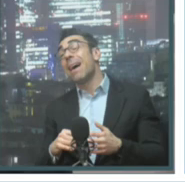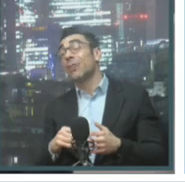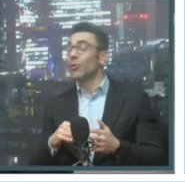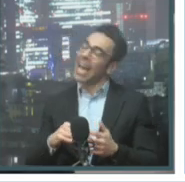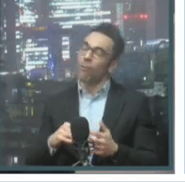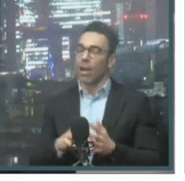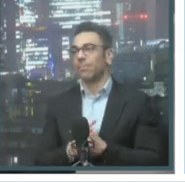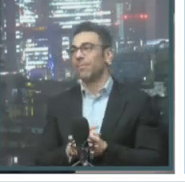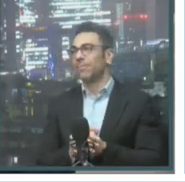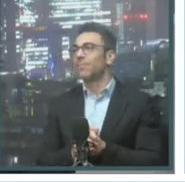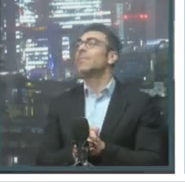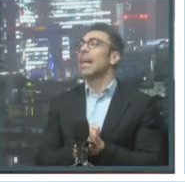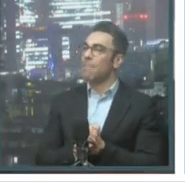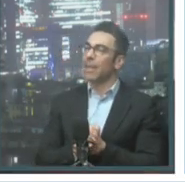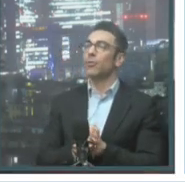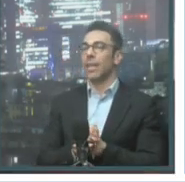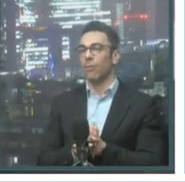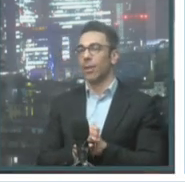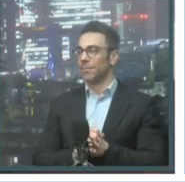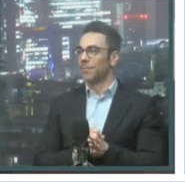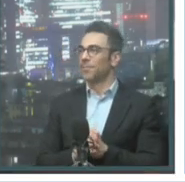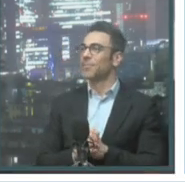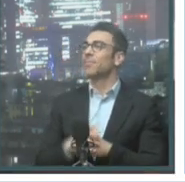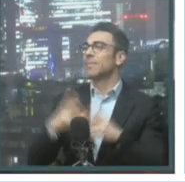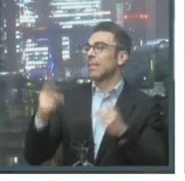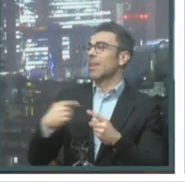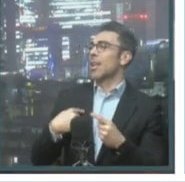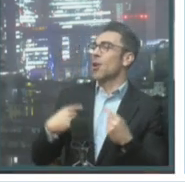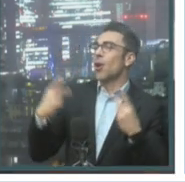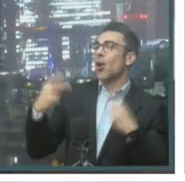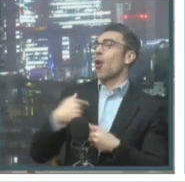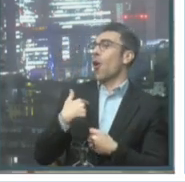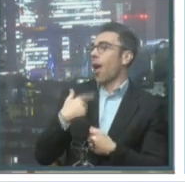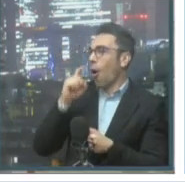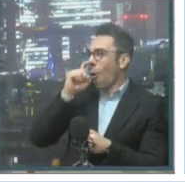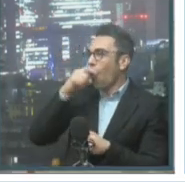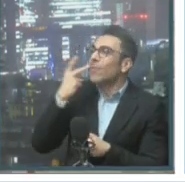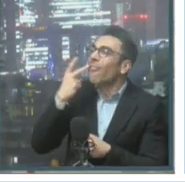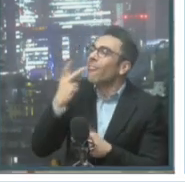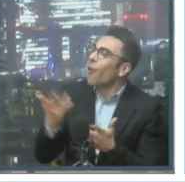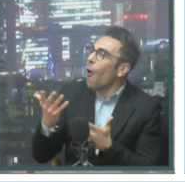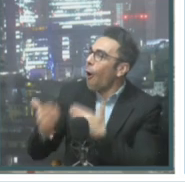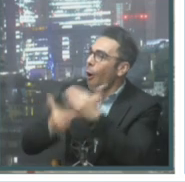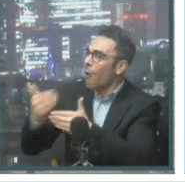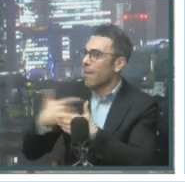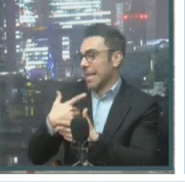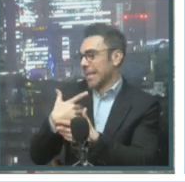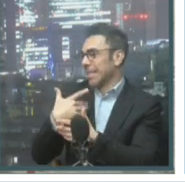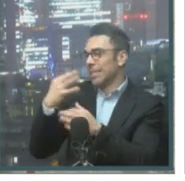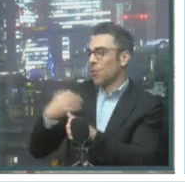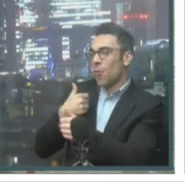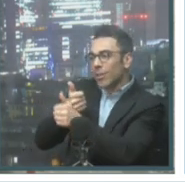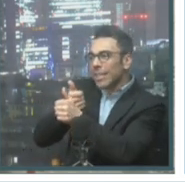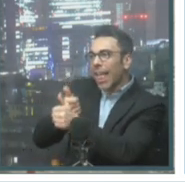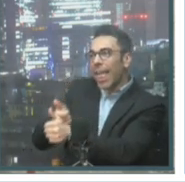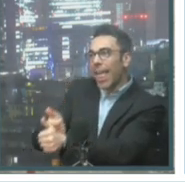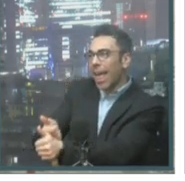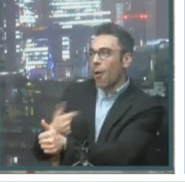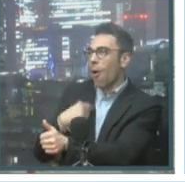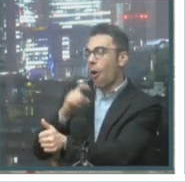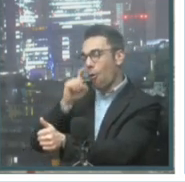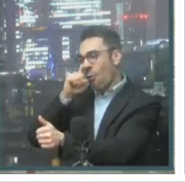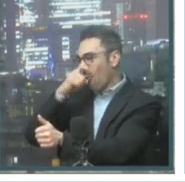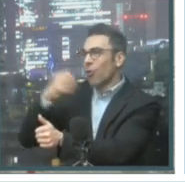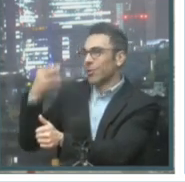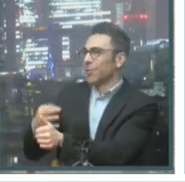perdiamo alberto di aule sofia siamo ben curiosi di vederlo e quindi seguiremo con grande curiosità